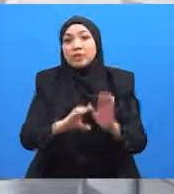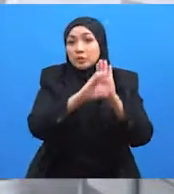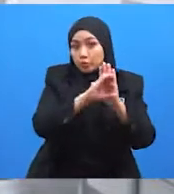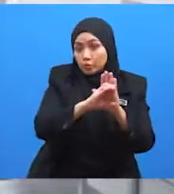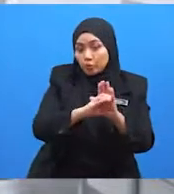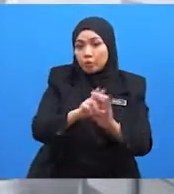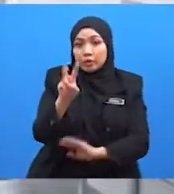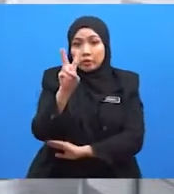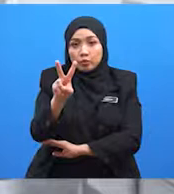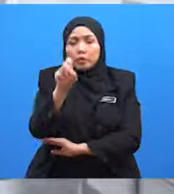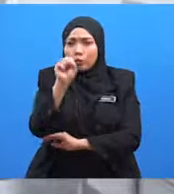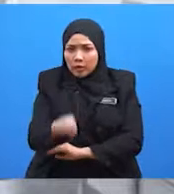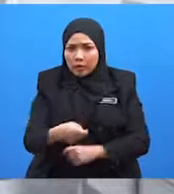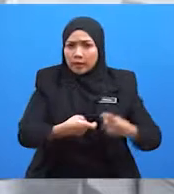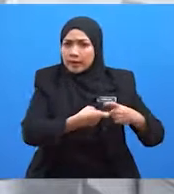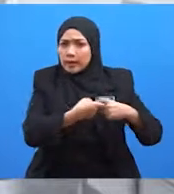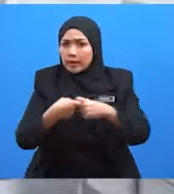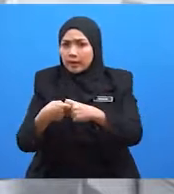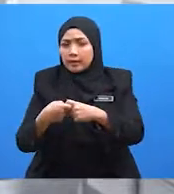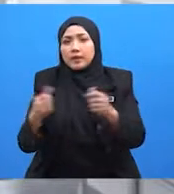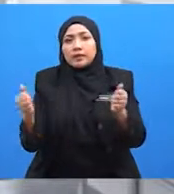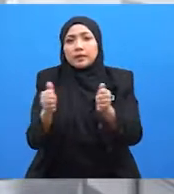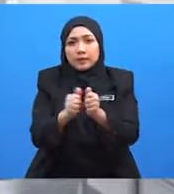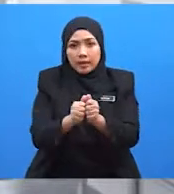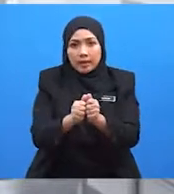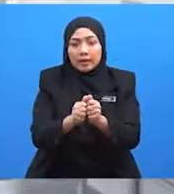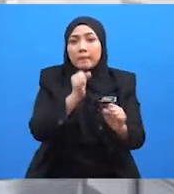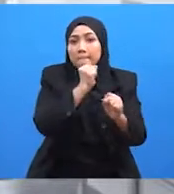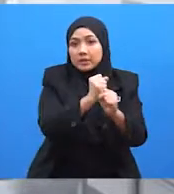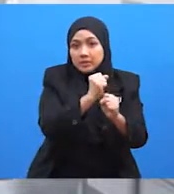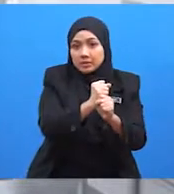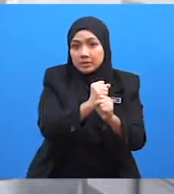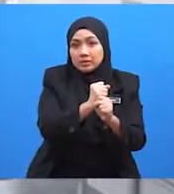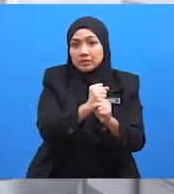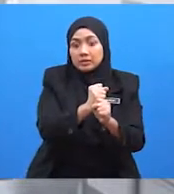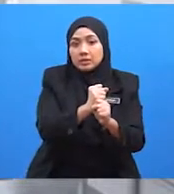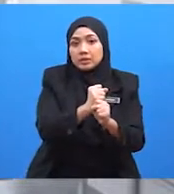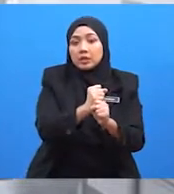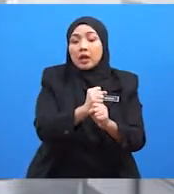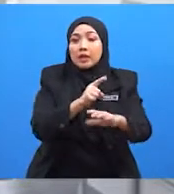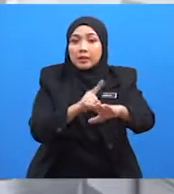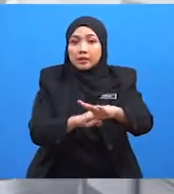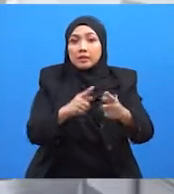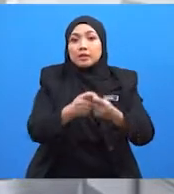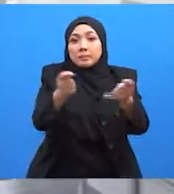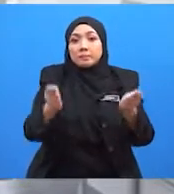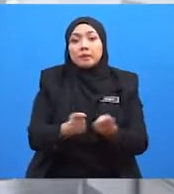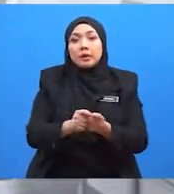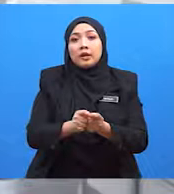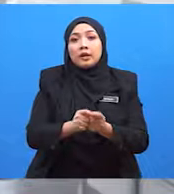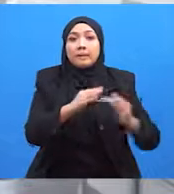yang boleh dikaitkan adalah pekerja buruh tapak bin pembinaan